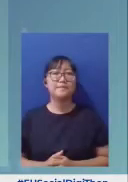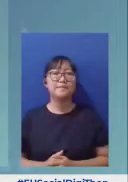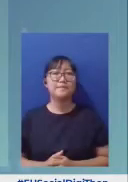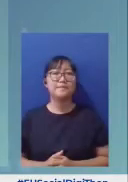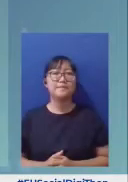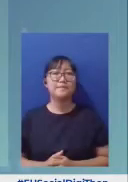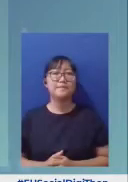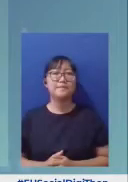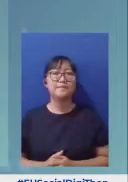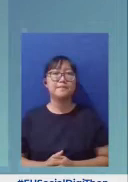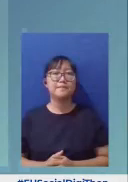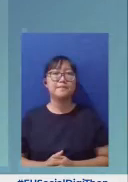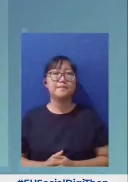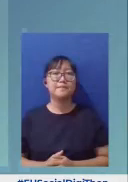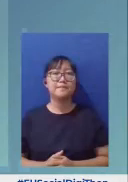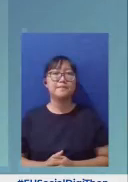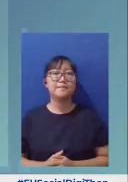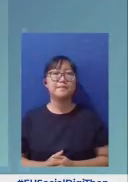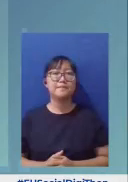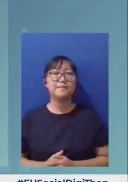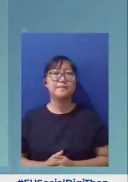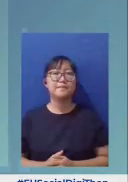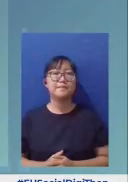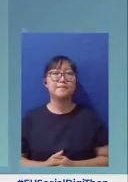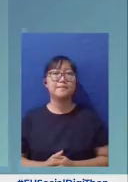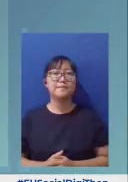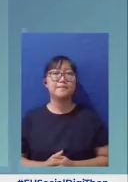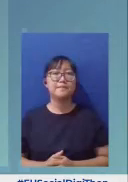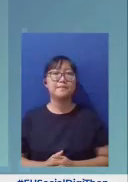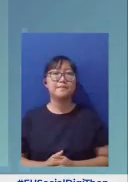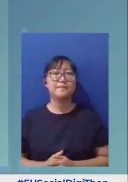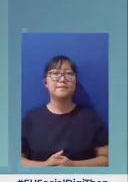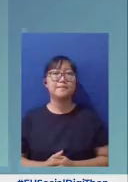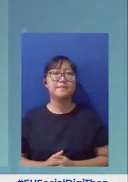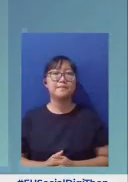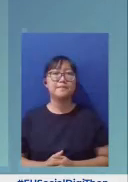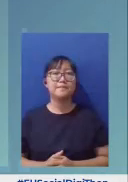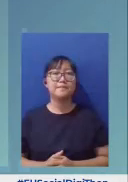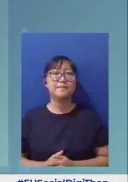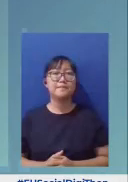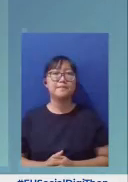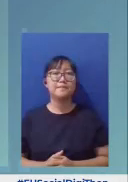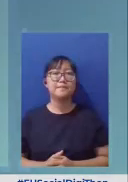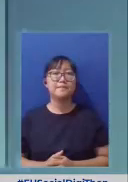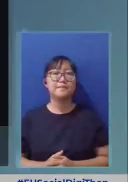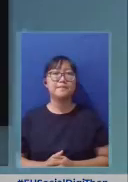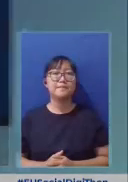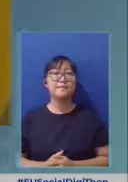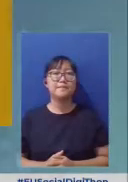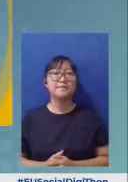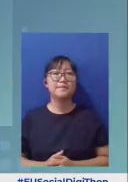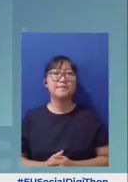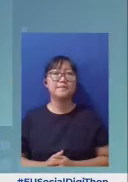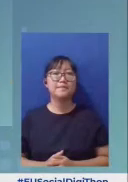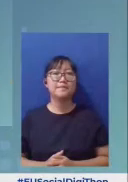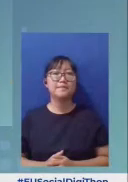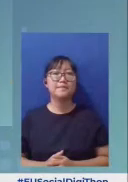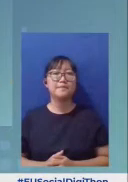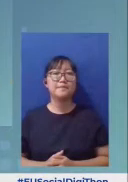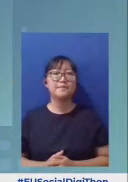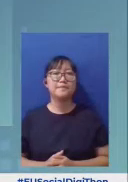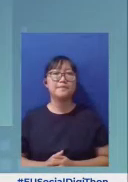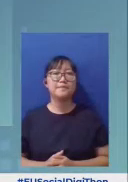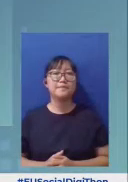yang akan dibawakan oleh Ibu Diana Haryana dengan judul Cyberbullying, Mengapa Kita Harus Peduli? Tapi sebelum